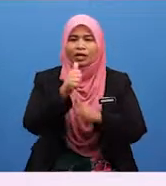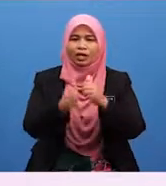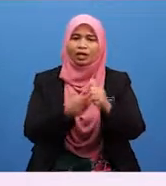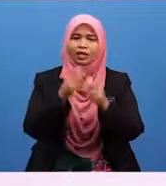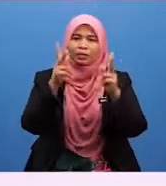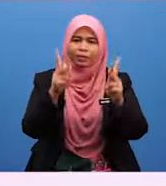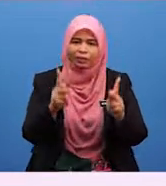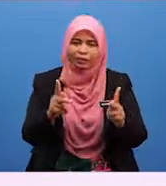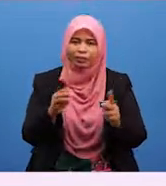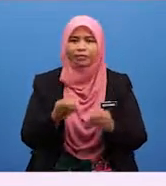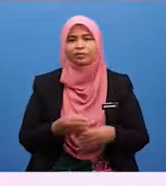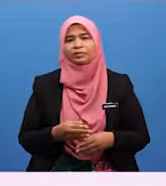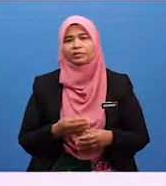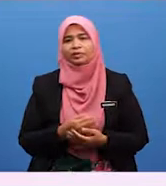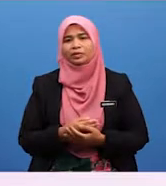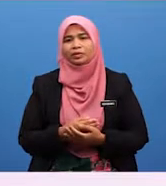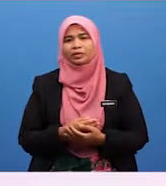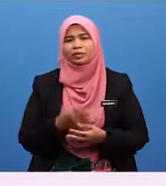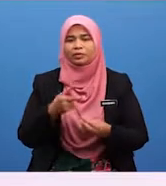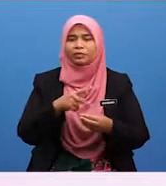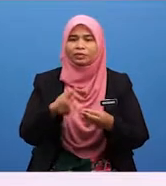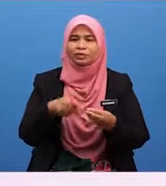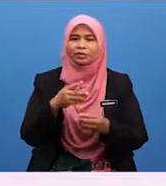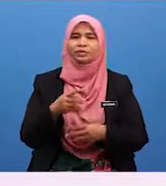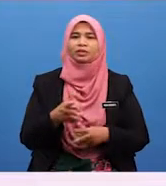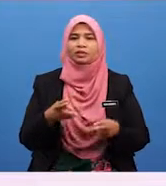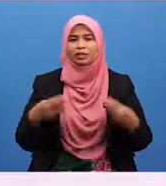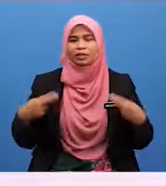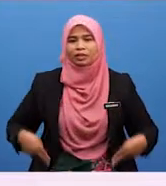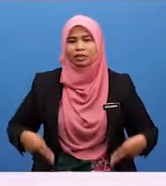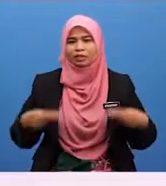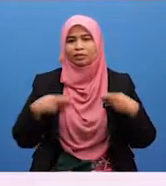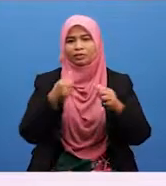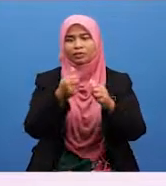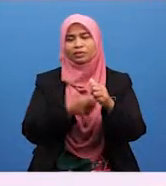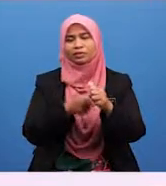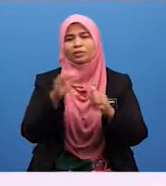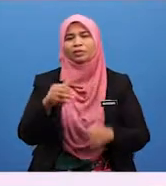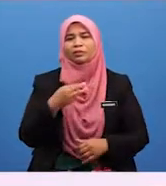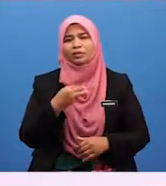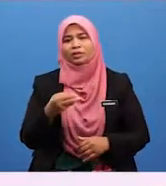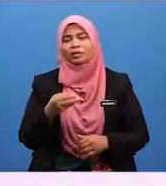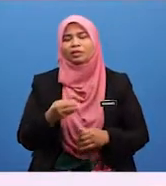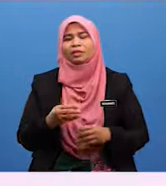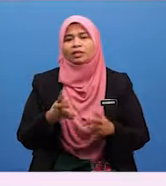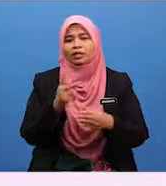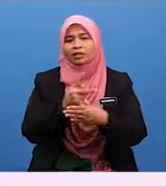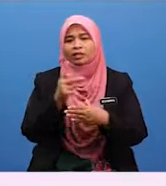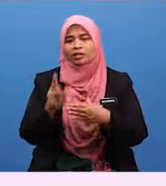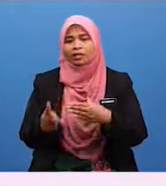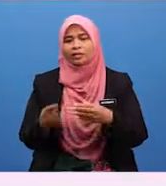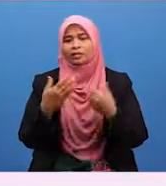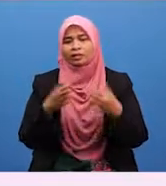kubur menyusul pula, pusingan hidup setiap yang bernyawa. Kiamat selepas